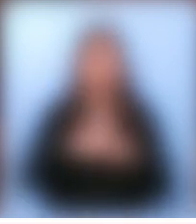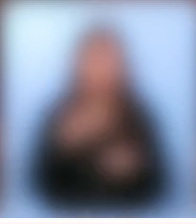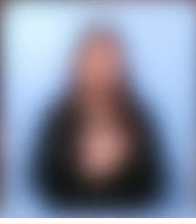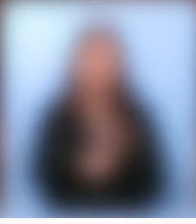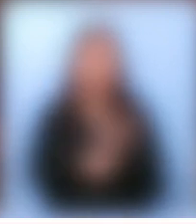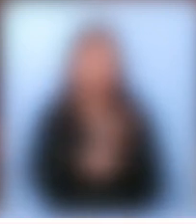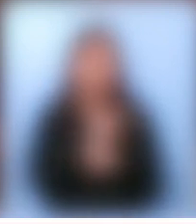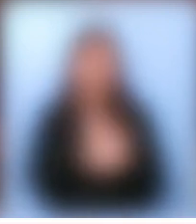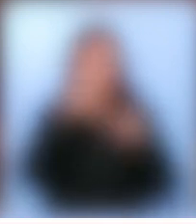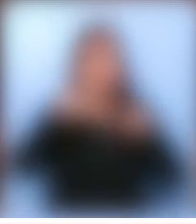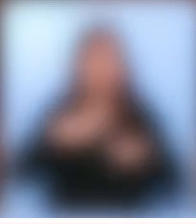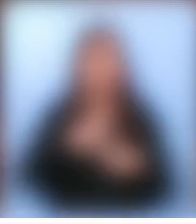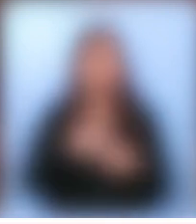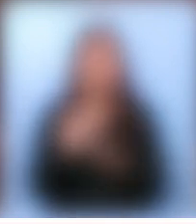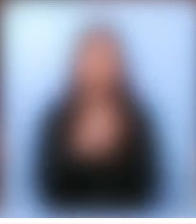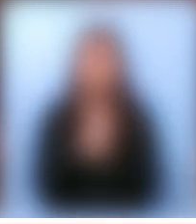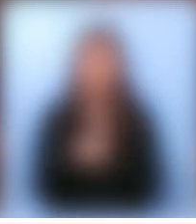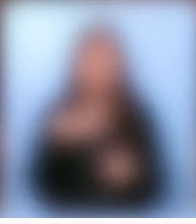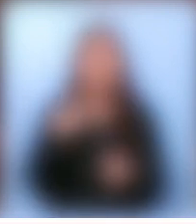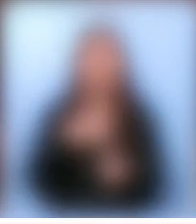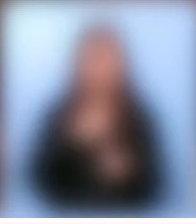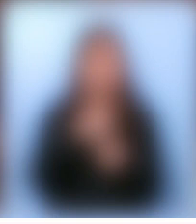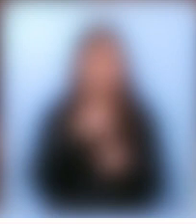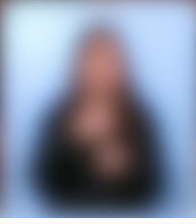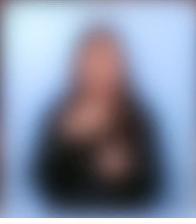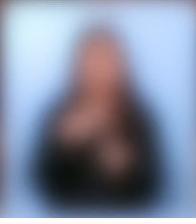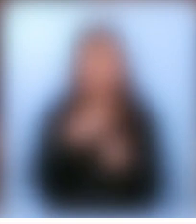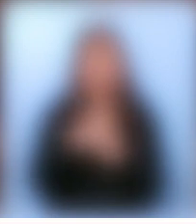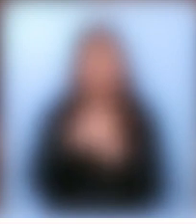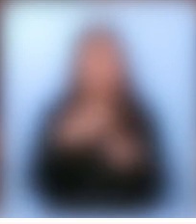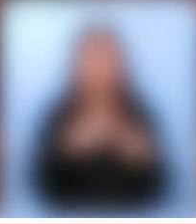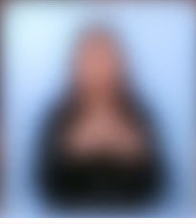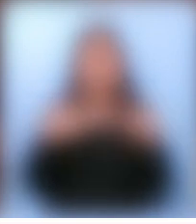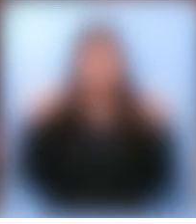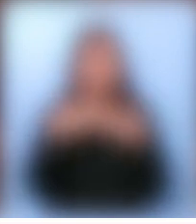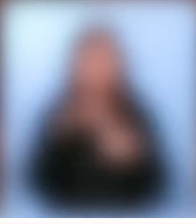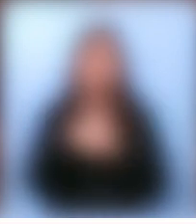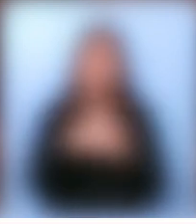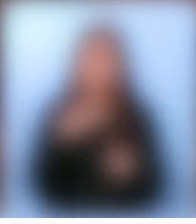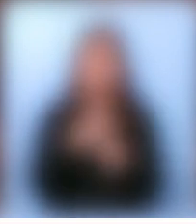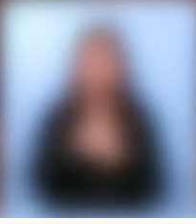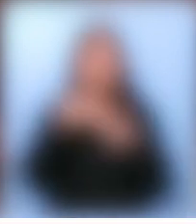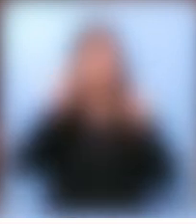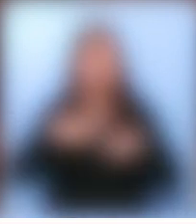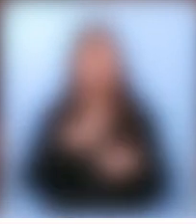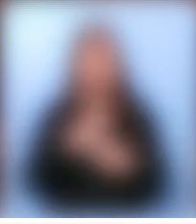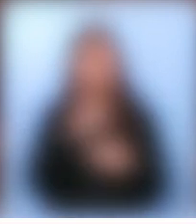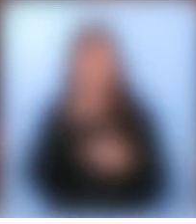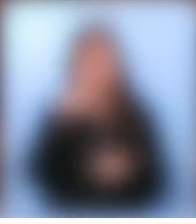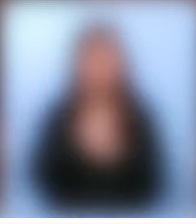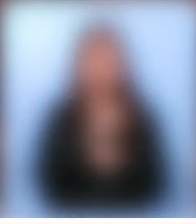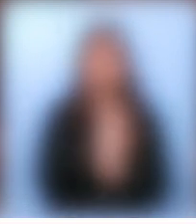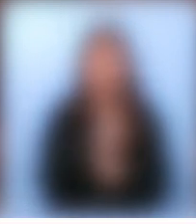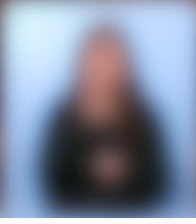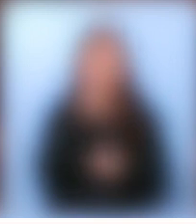和國家的認同感等等，培養市民對公民和國民教育的認同感。很明顯沒有做到，如果有做到，怎